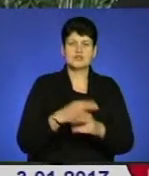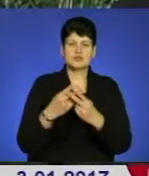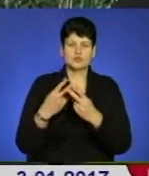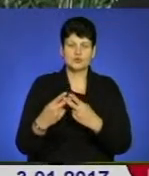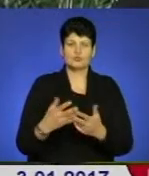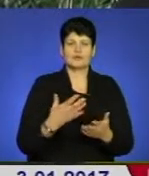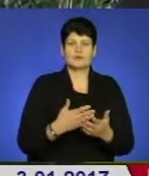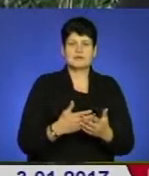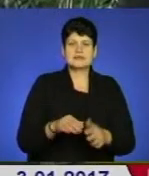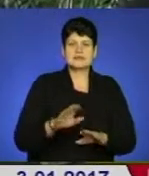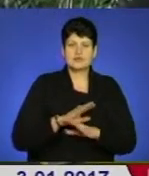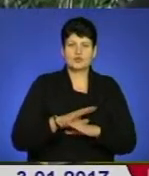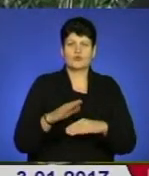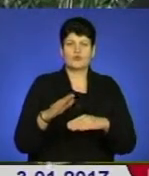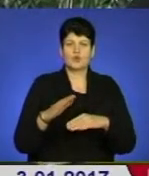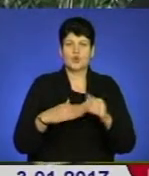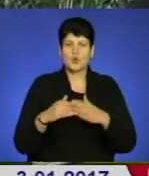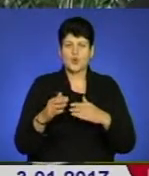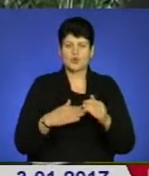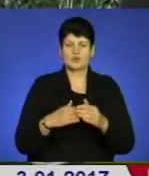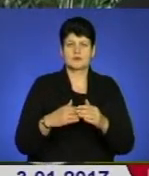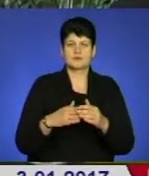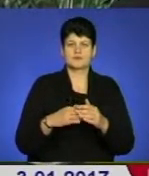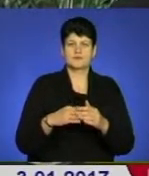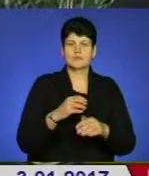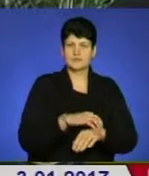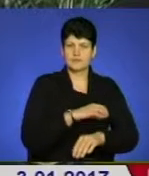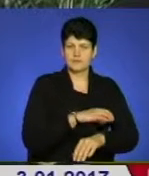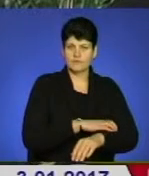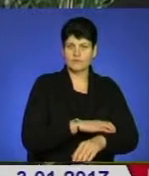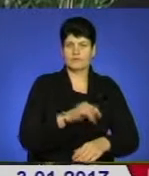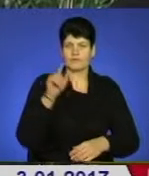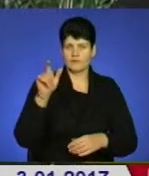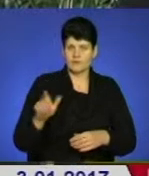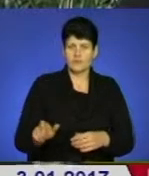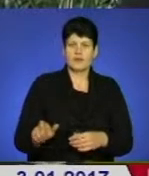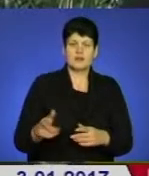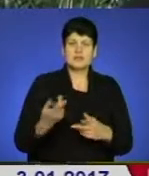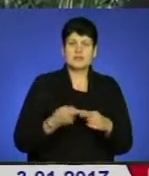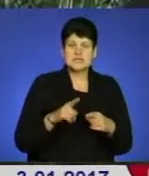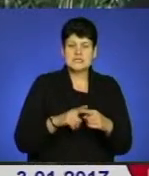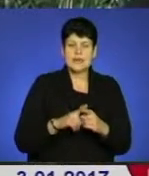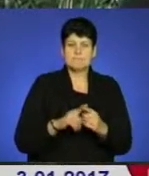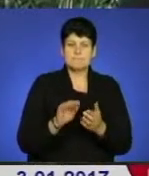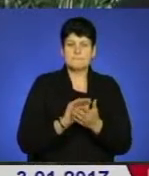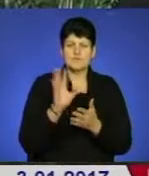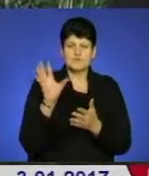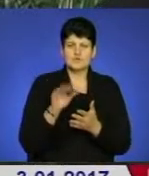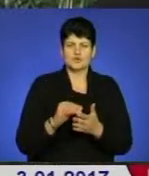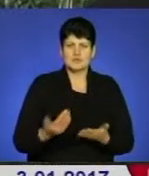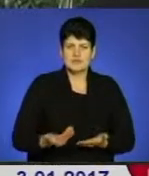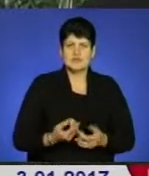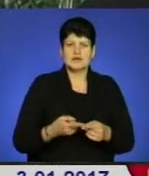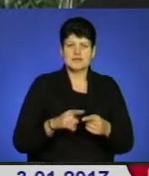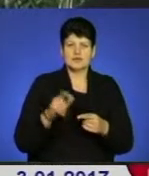нацистському концтаборі, загинув від рук радянського агента. Тобто вся його біографія – це біографія такого провідника, людини, яка боролася.